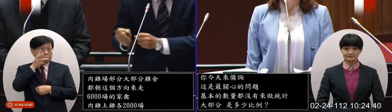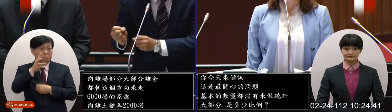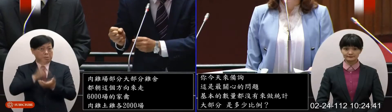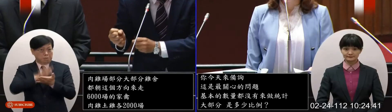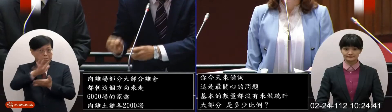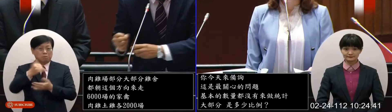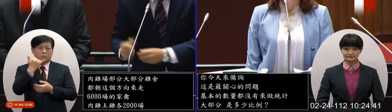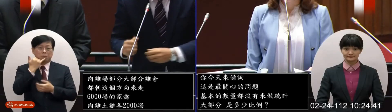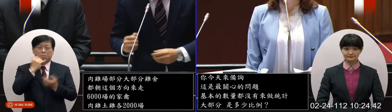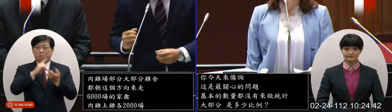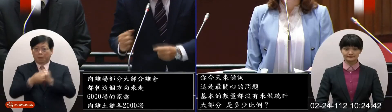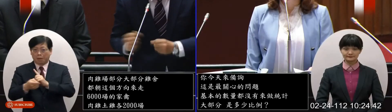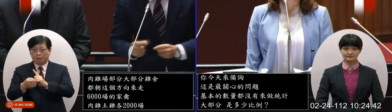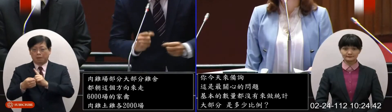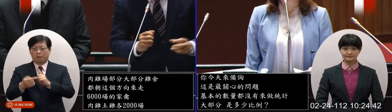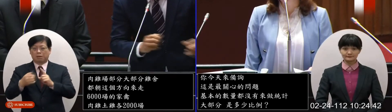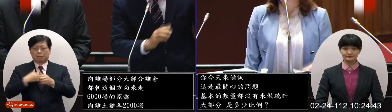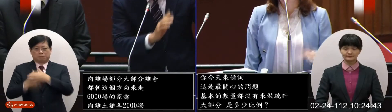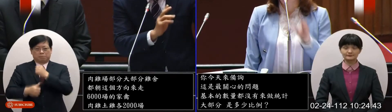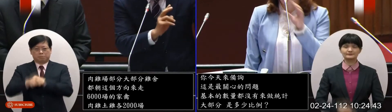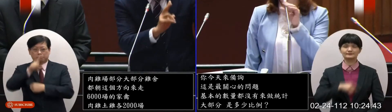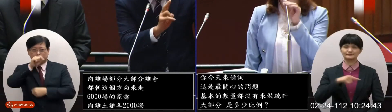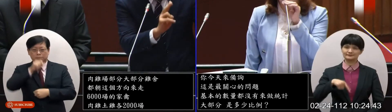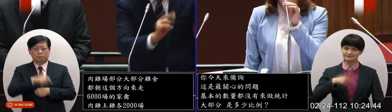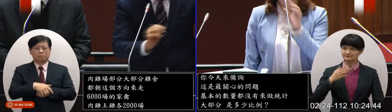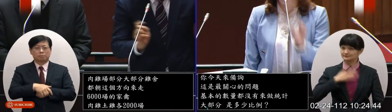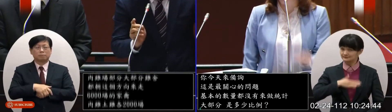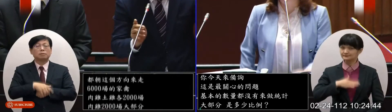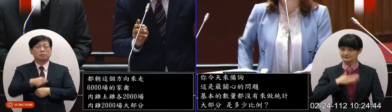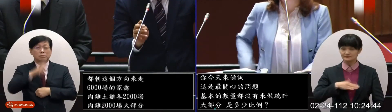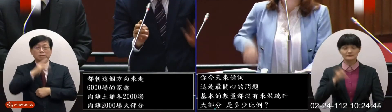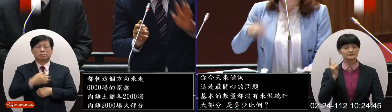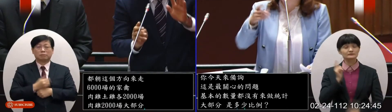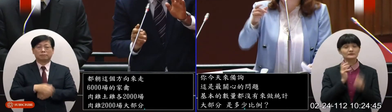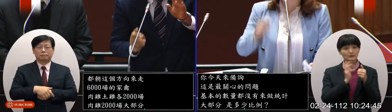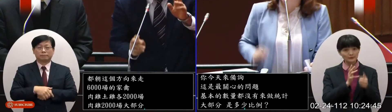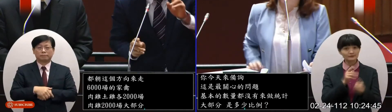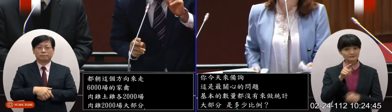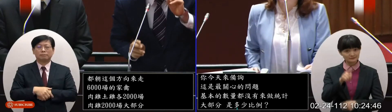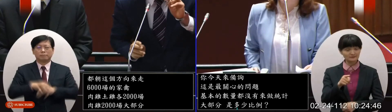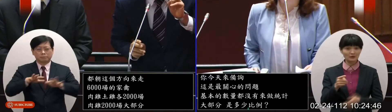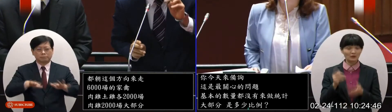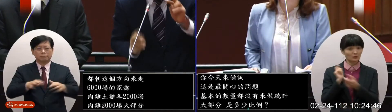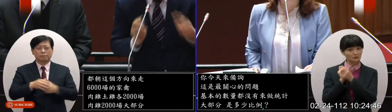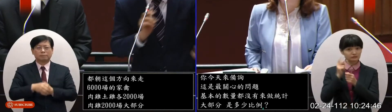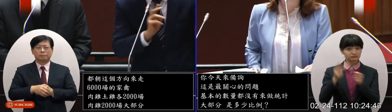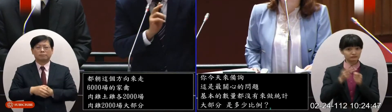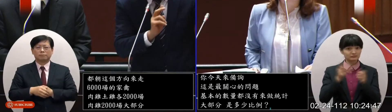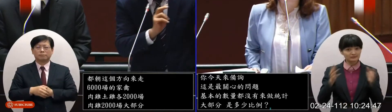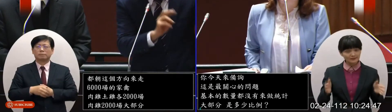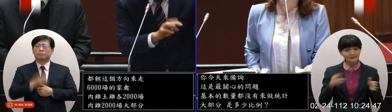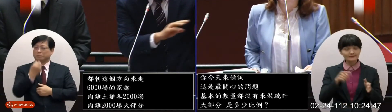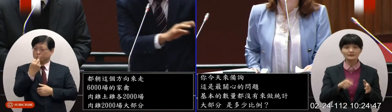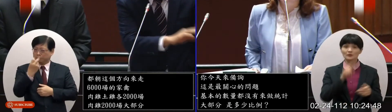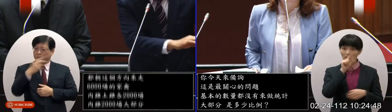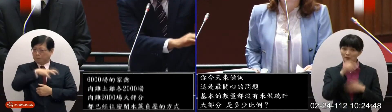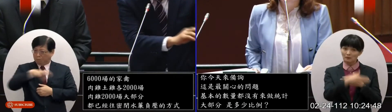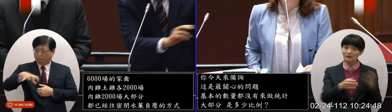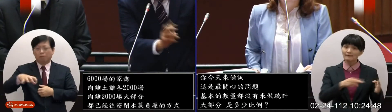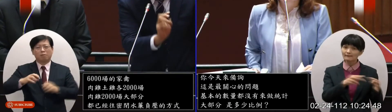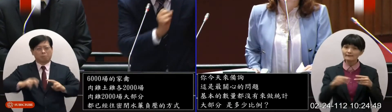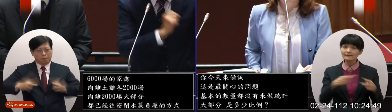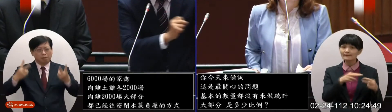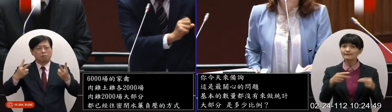后去当那个生蛋的。 这我都知道啊，所以我刚才问你说，你到底这2年你改善了多少？ 200场已经